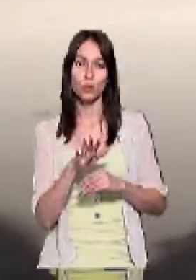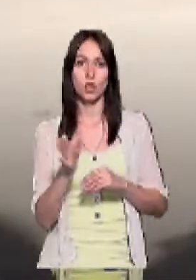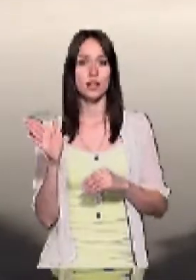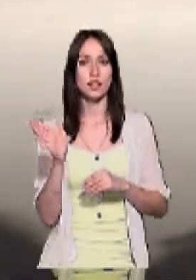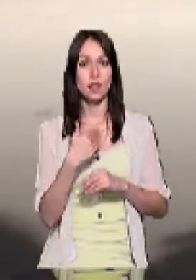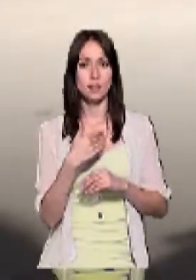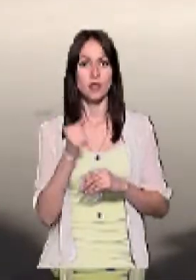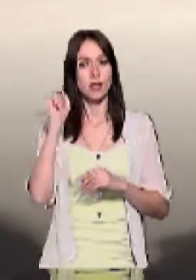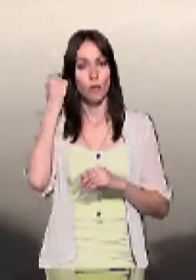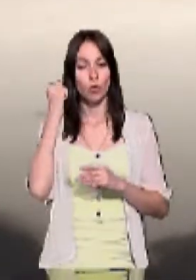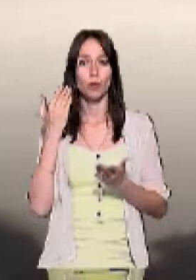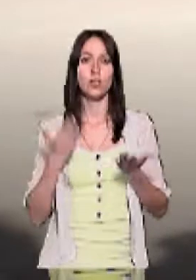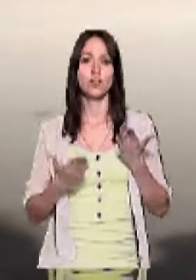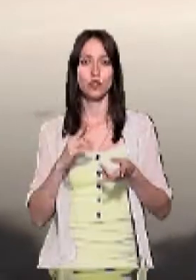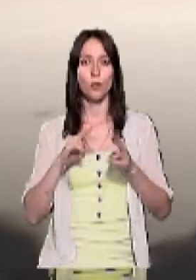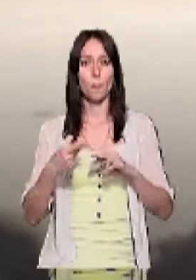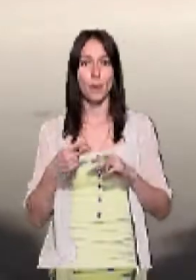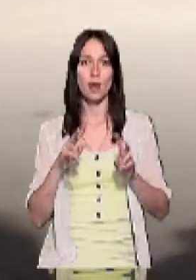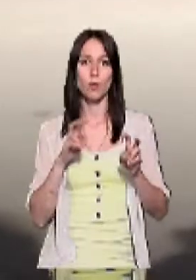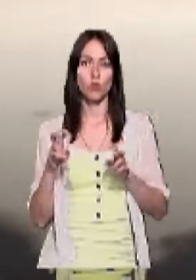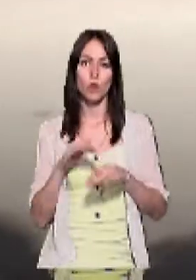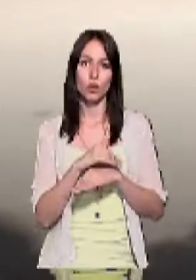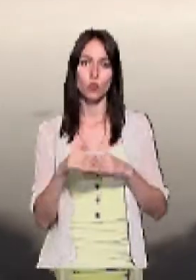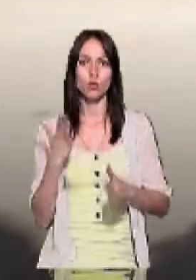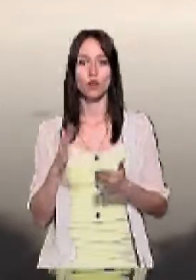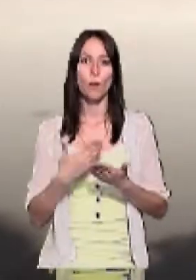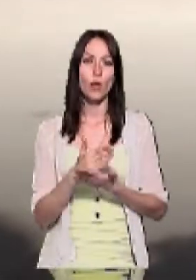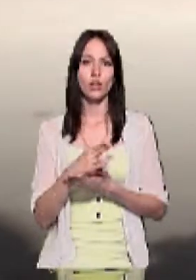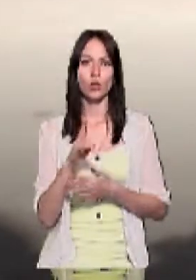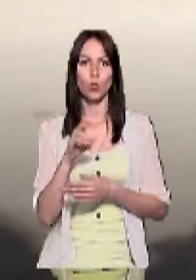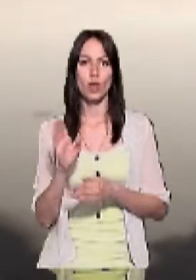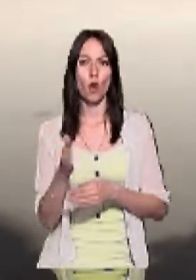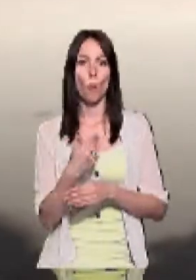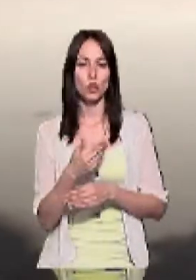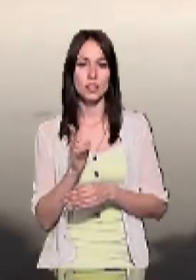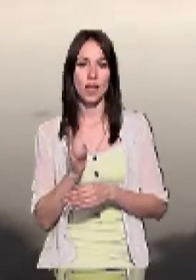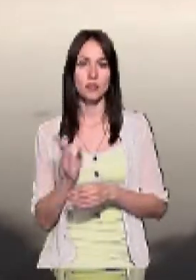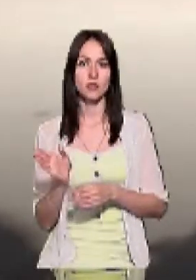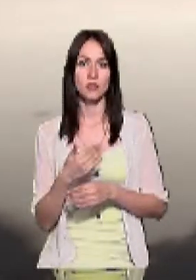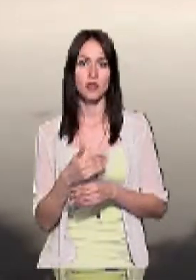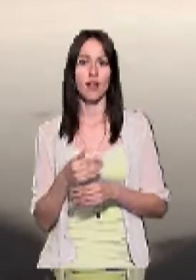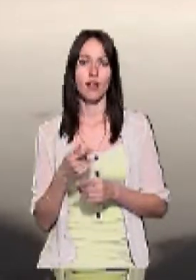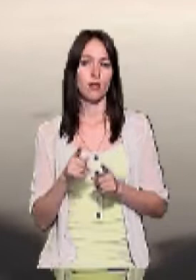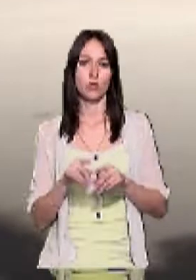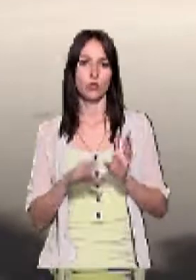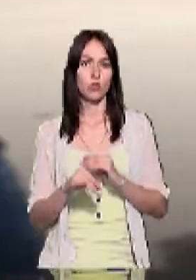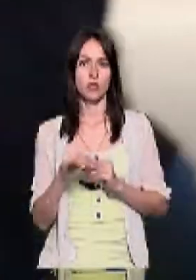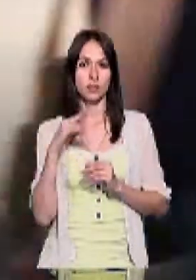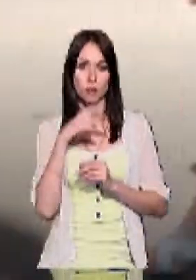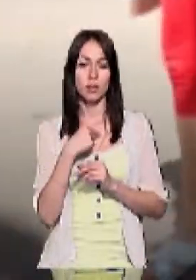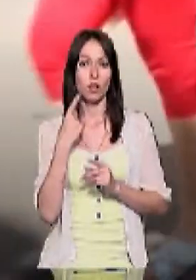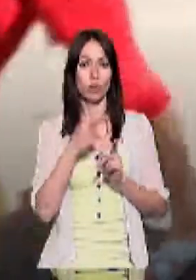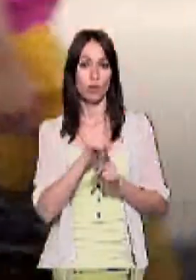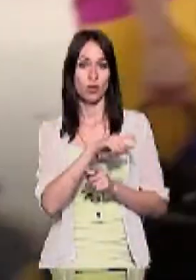знесення монументів чи перейменування вулиць, чи певну політику декомунізації явищем ганебним. Я думаю, що ці